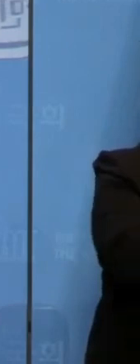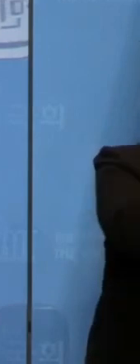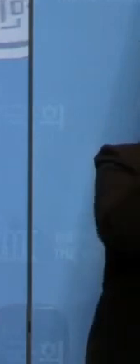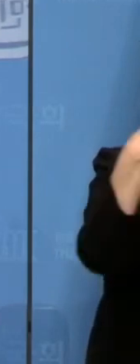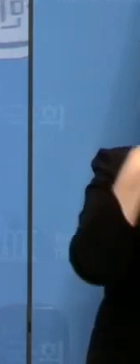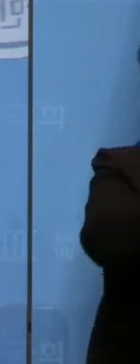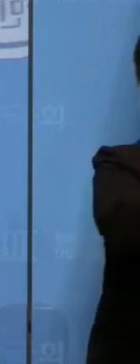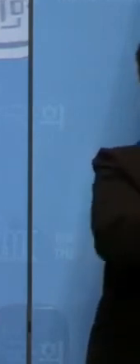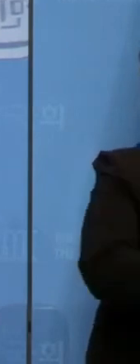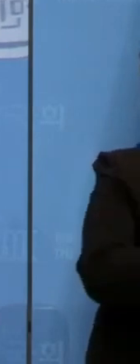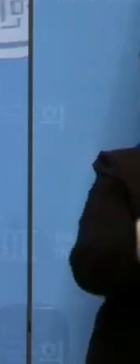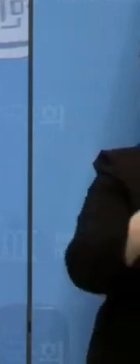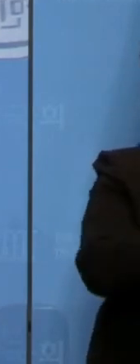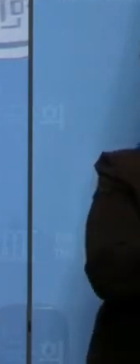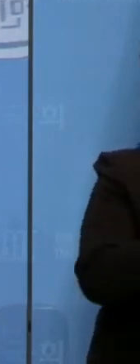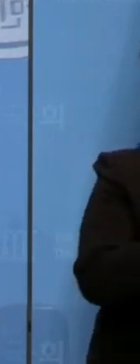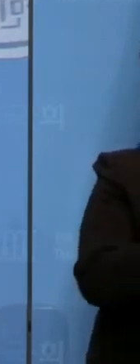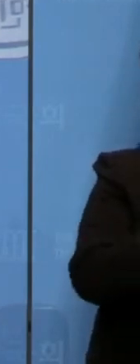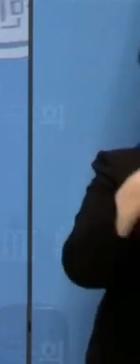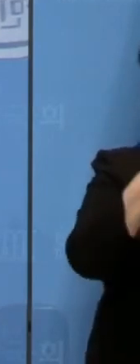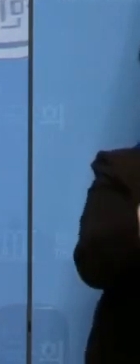정부는 3월에